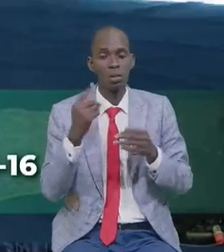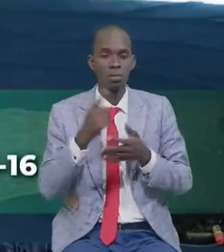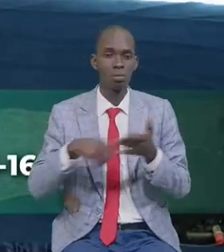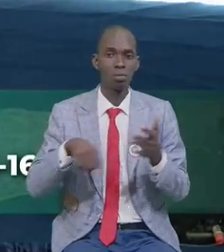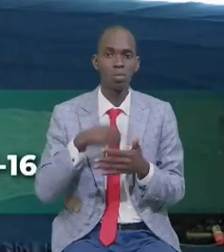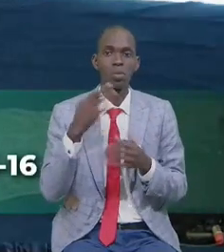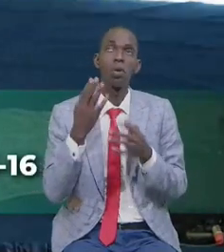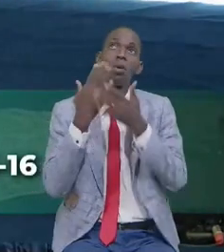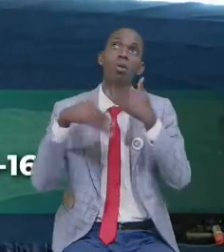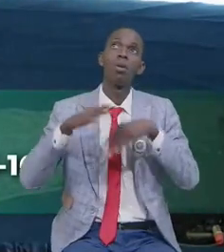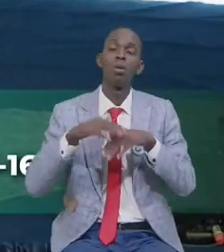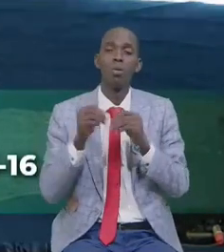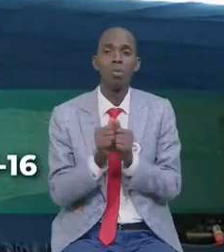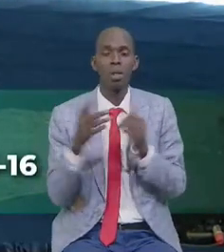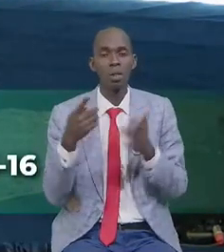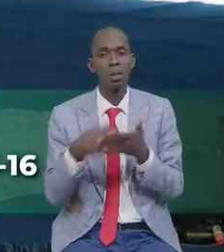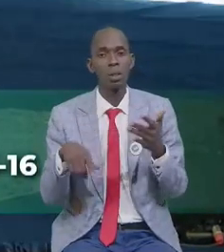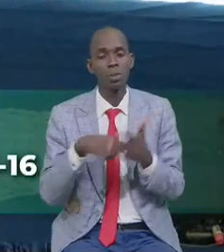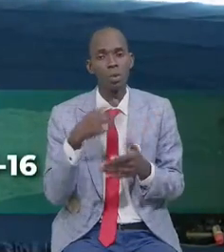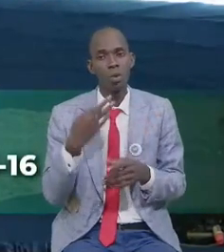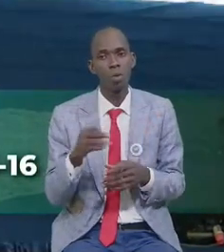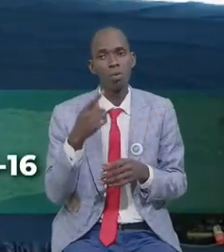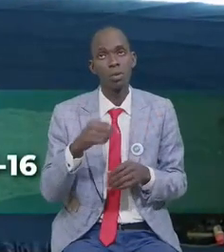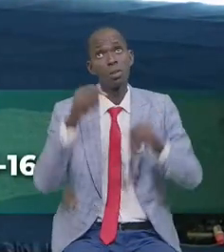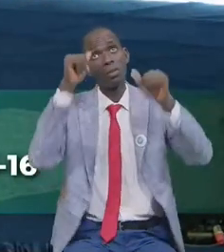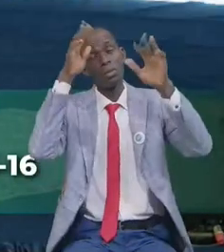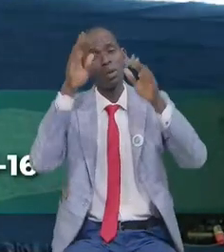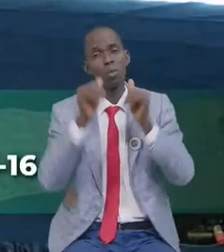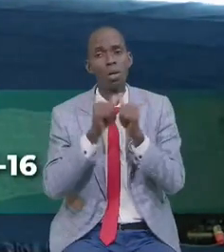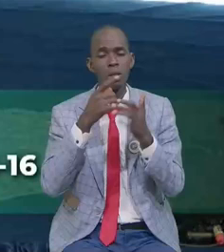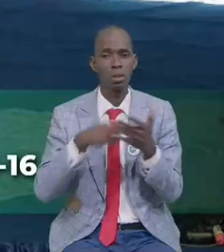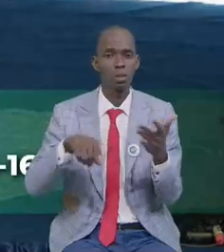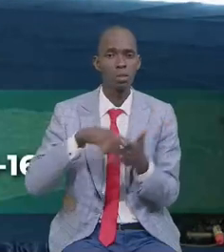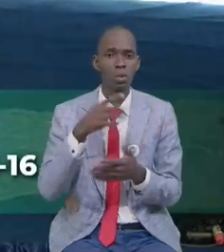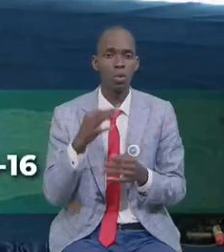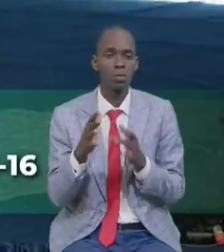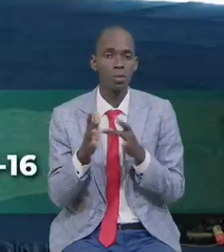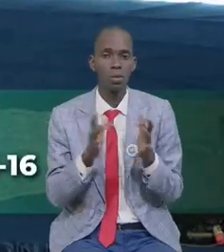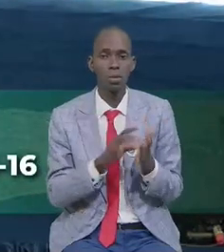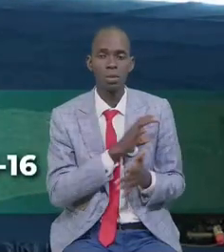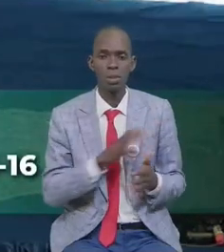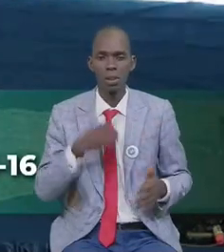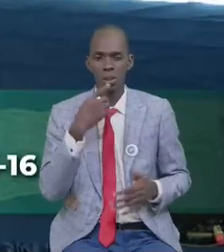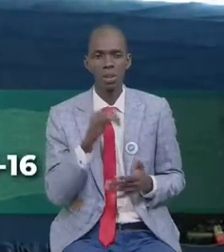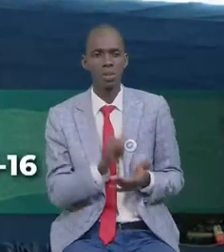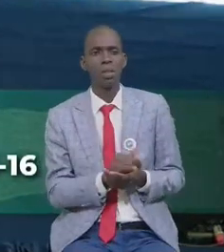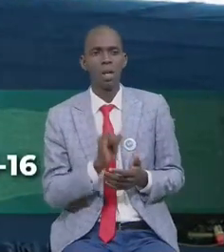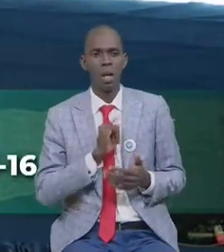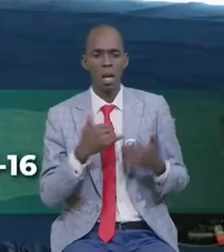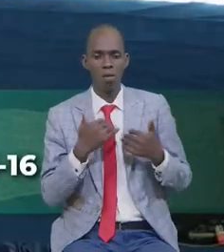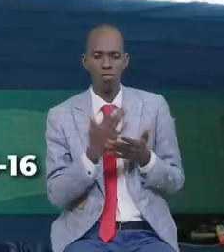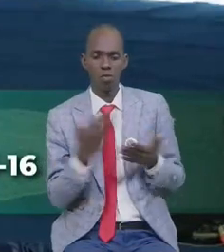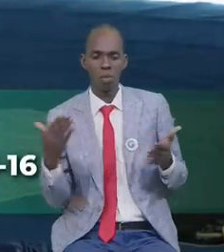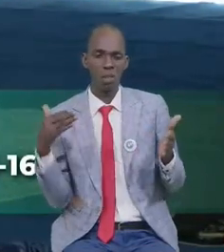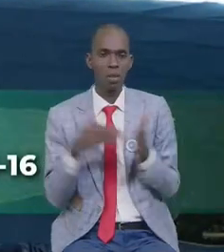Irrépréhensibles de la part du ciel. Irrépréhensible de la part du Père, irrépréhensible de la part de Jésus, j'ai quelque chose